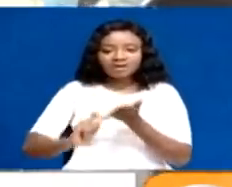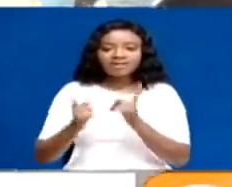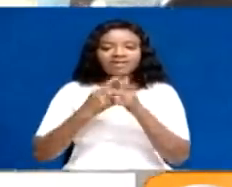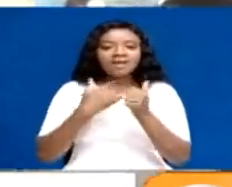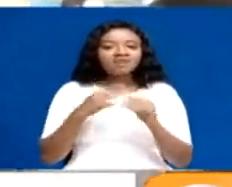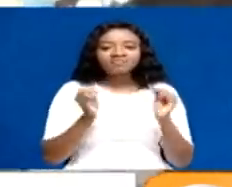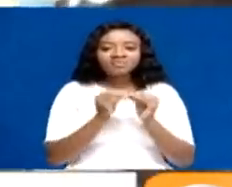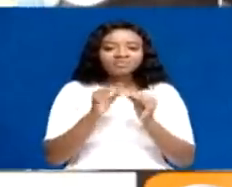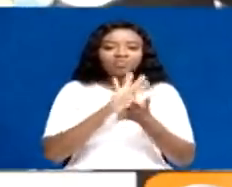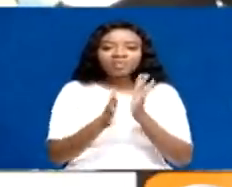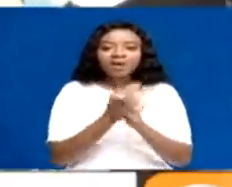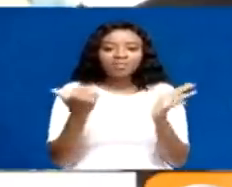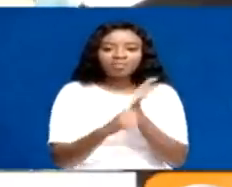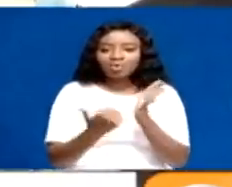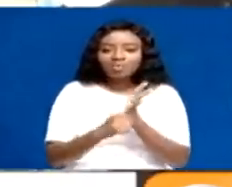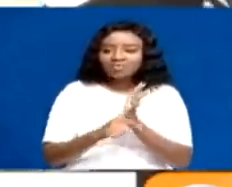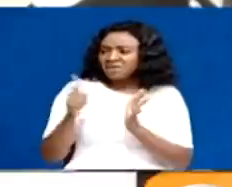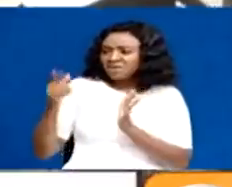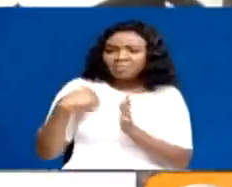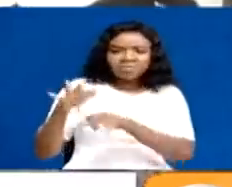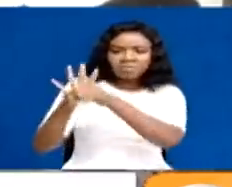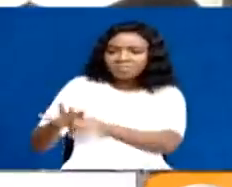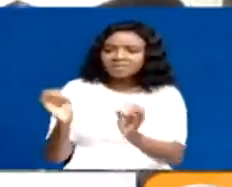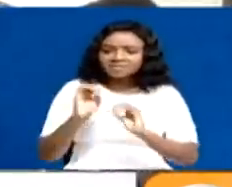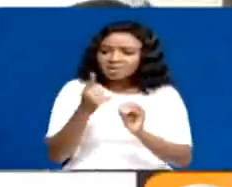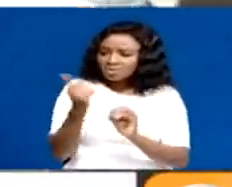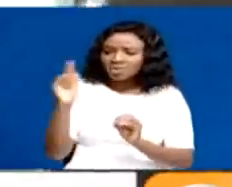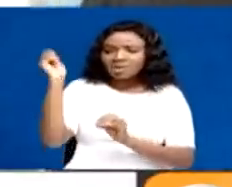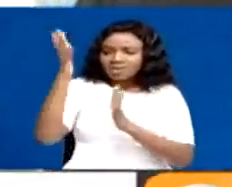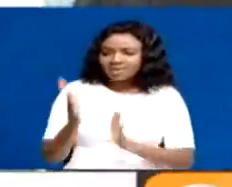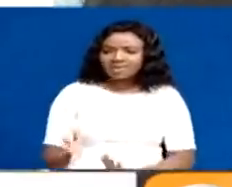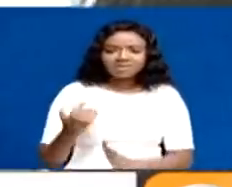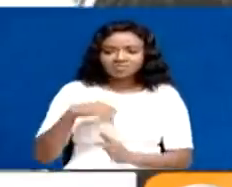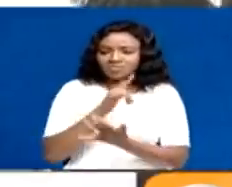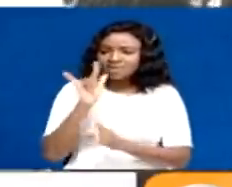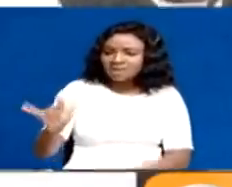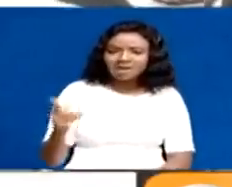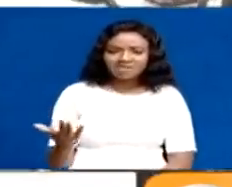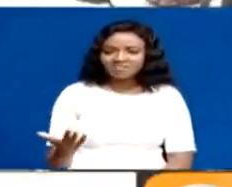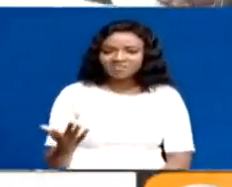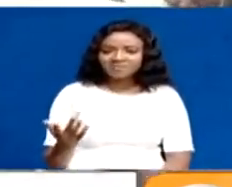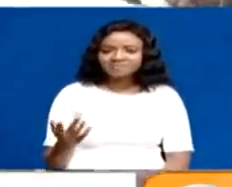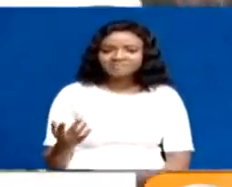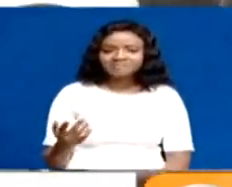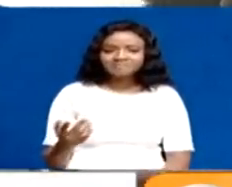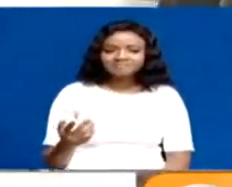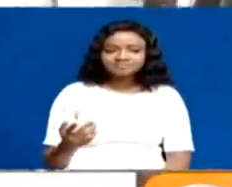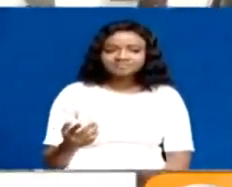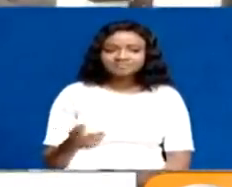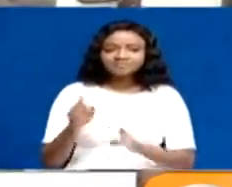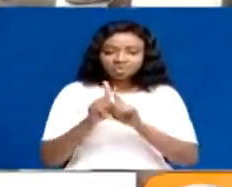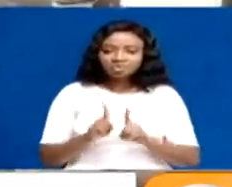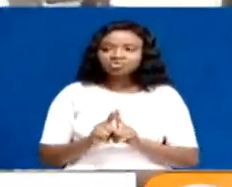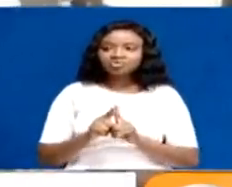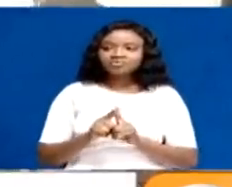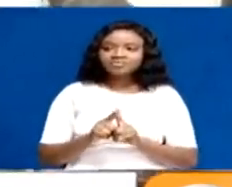So hakukuwa na maneno mengine. Hao ni watu yetu, wote ni wananchi wa Kenya na tunawapenda. Na sheria tukifuata